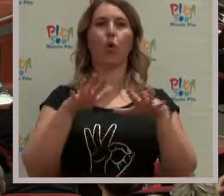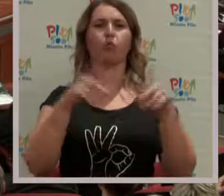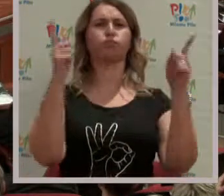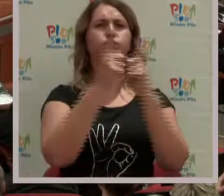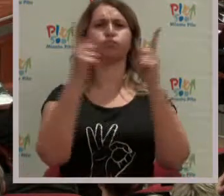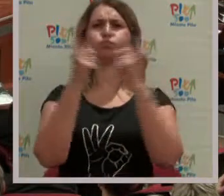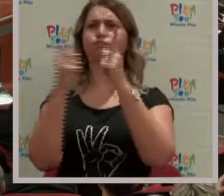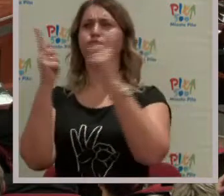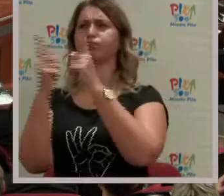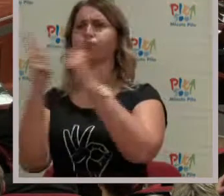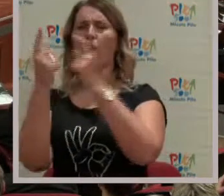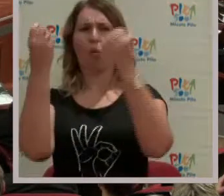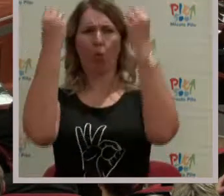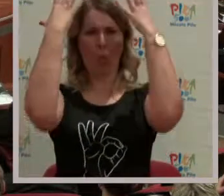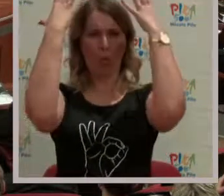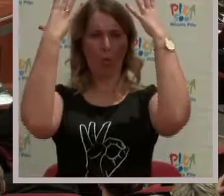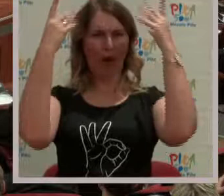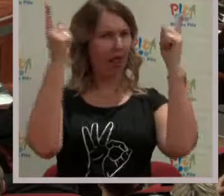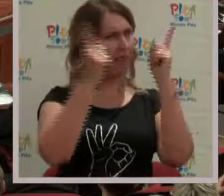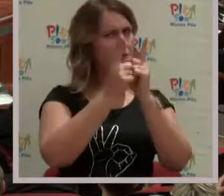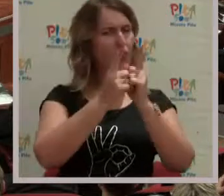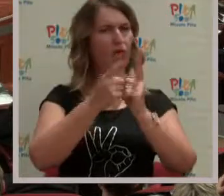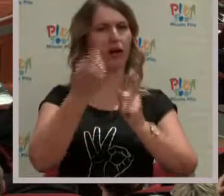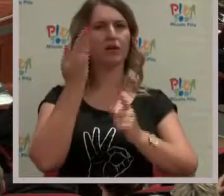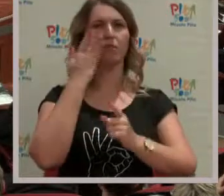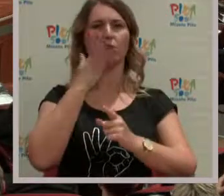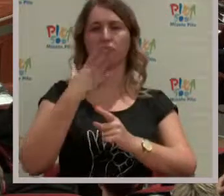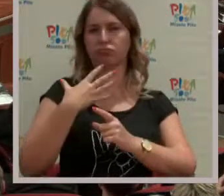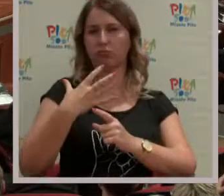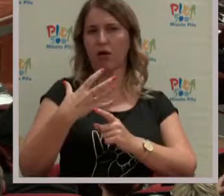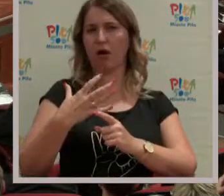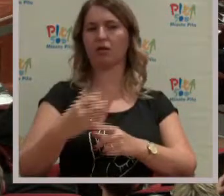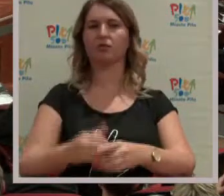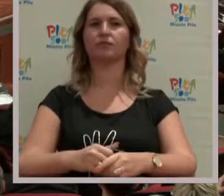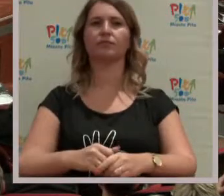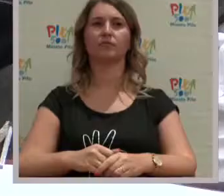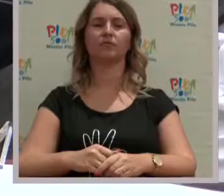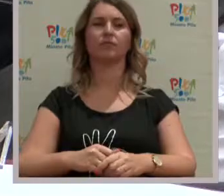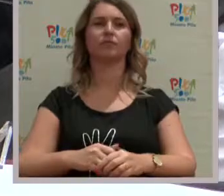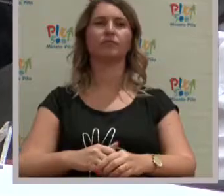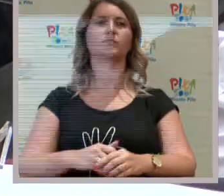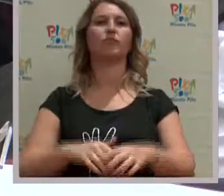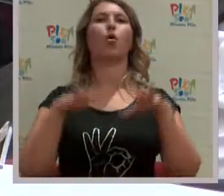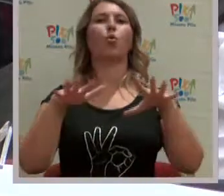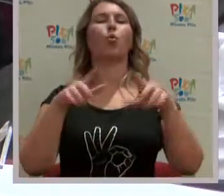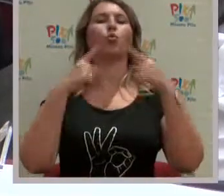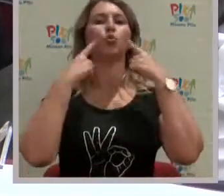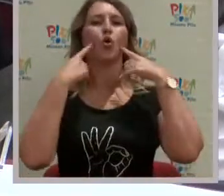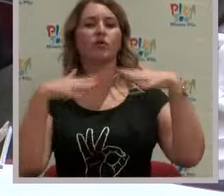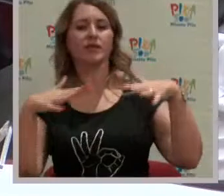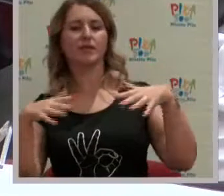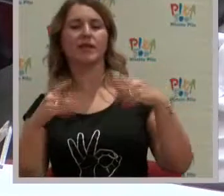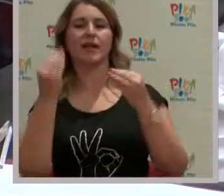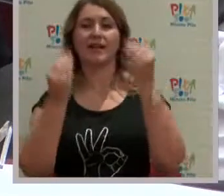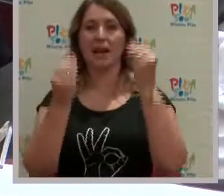mieszkańców i nie tylko naszych mieszkańców, również i okolic, szeroka gama imprez sportowych,